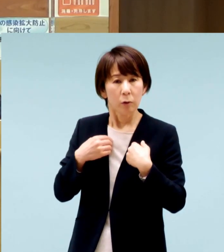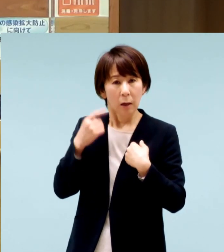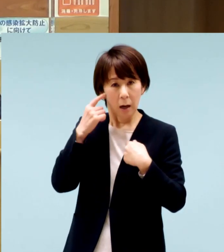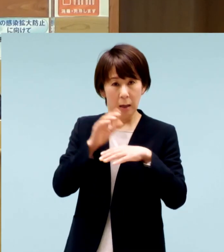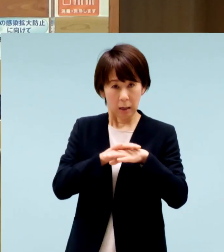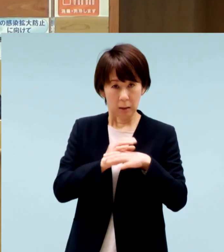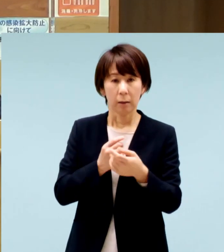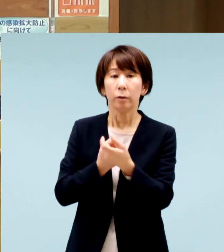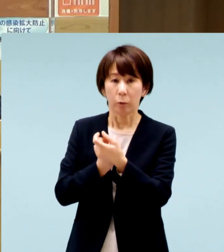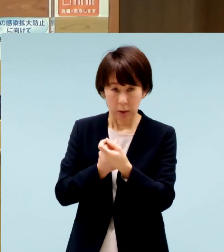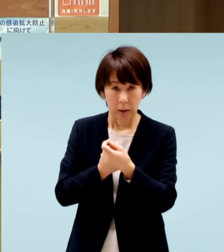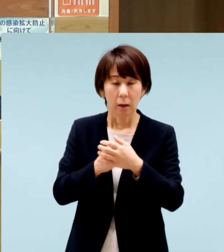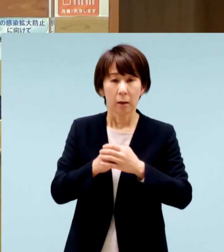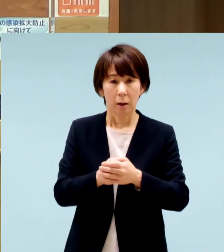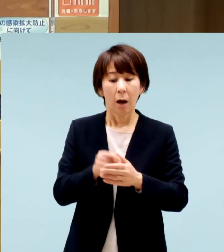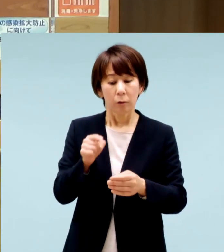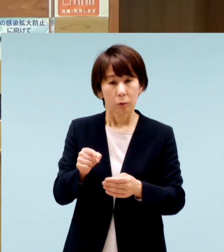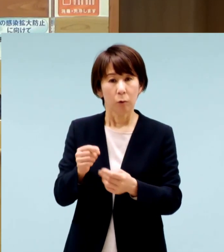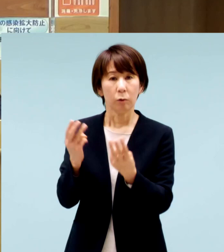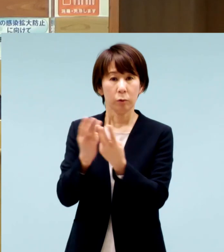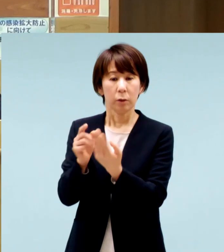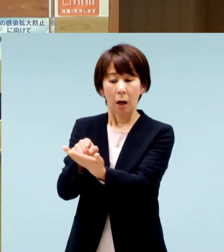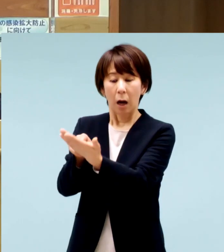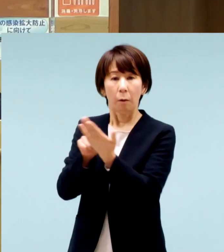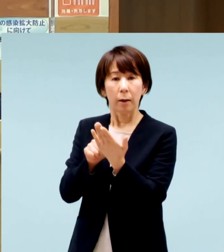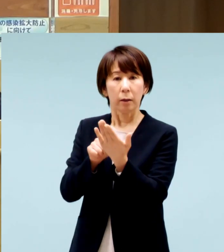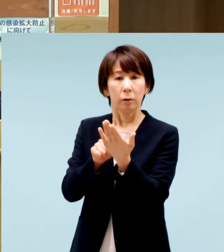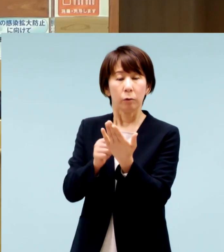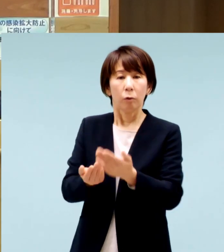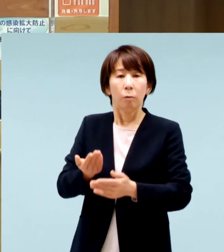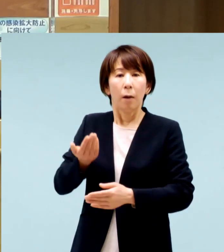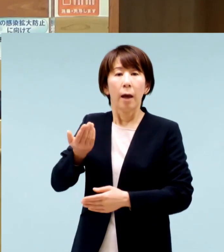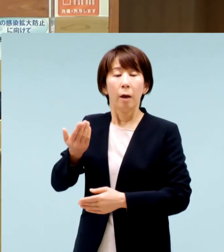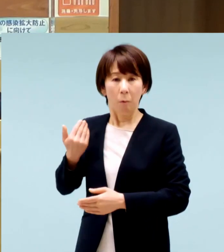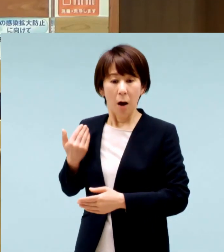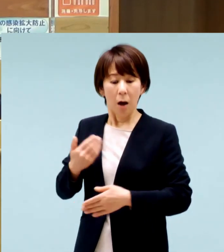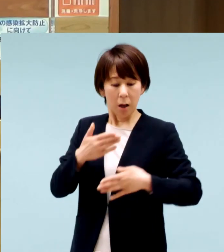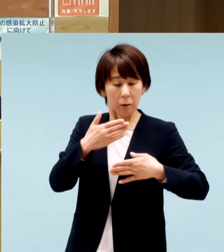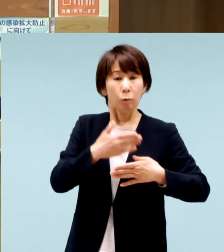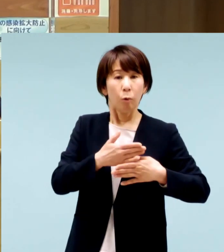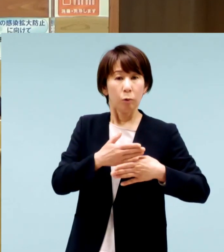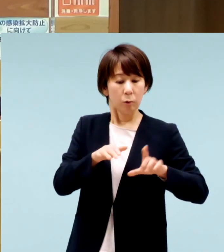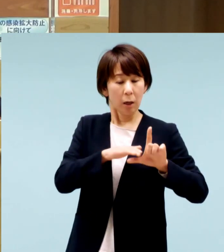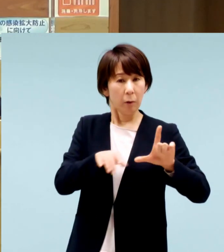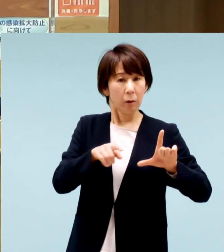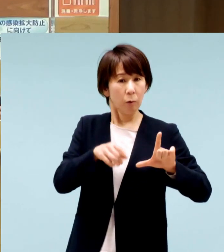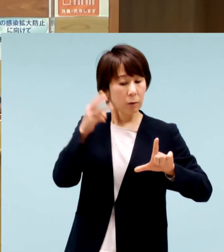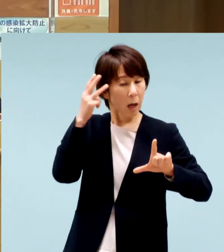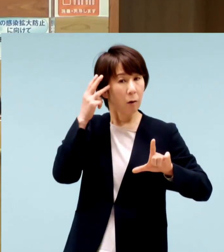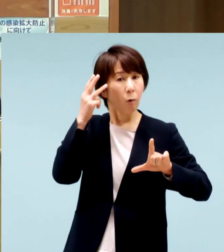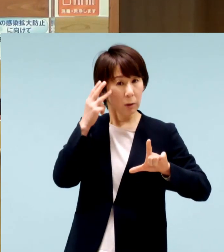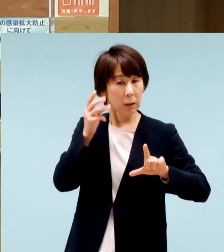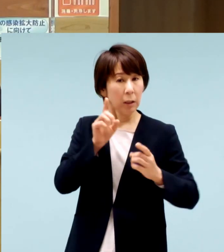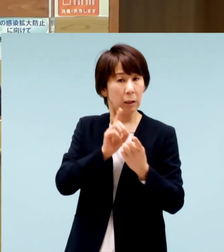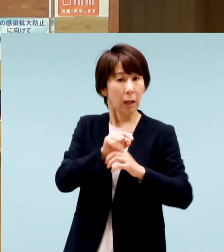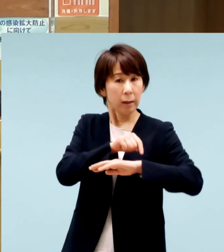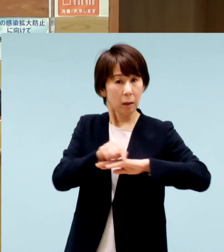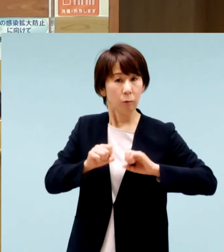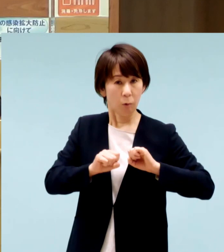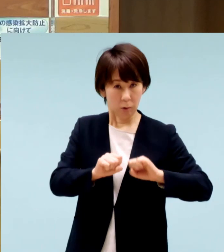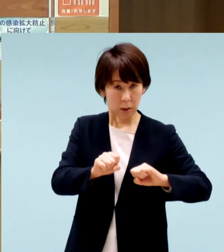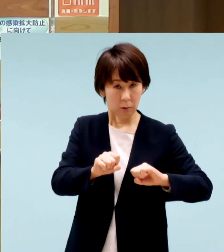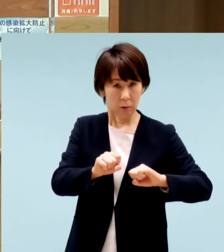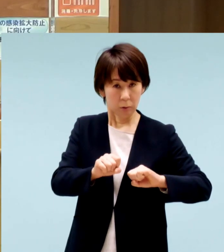の警戒ステージも残しつつ、その参考にしつつ対策を打っていくということでよろしいんでしょうか。 そうですね、